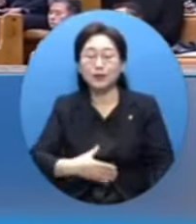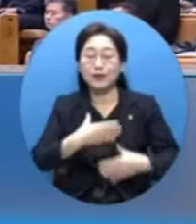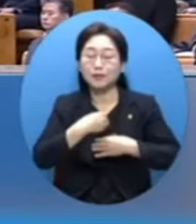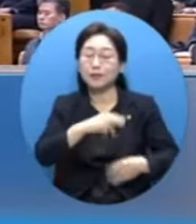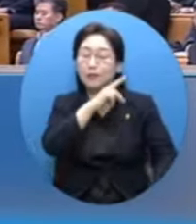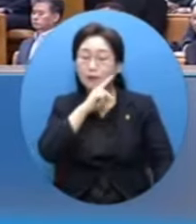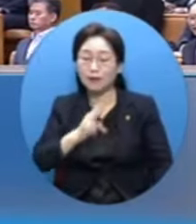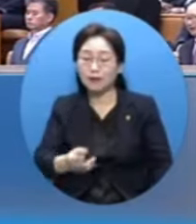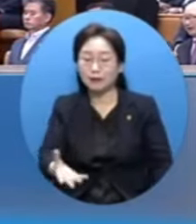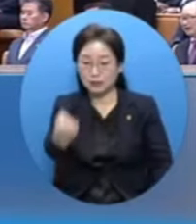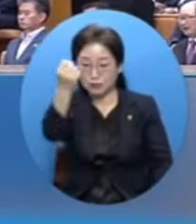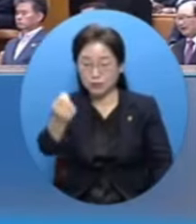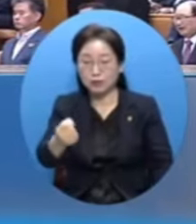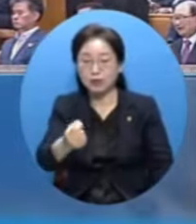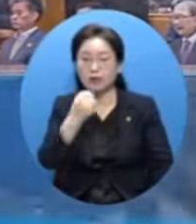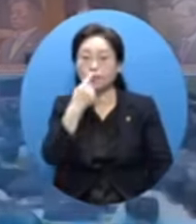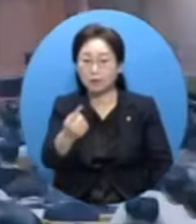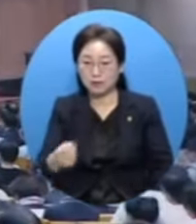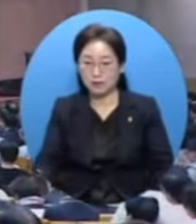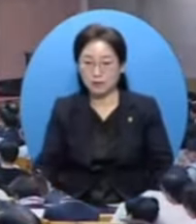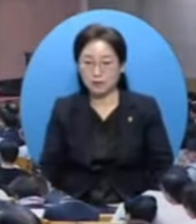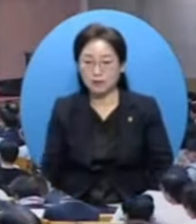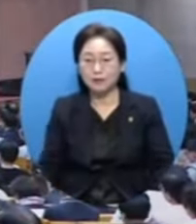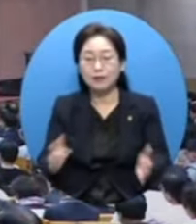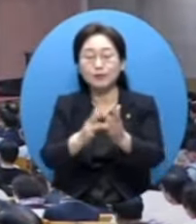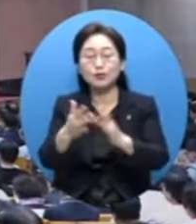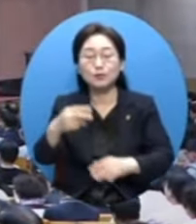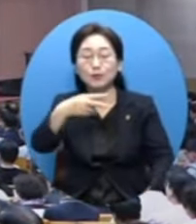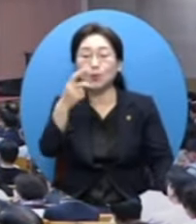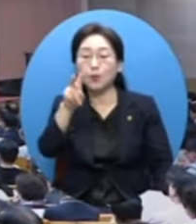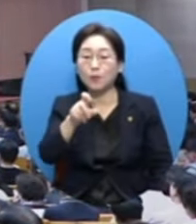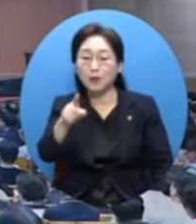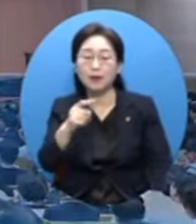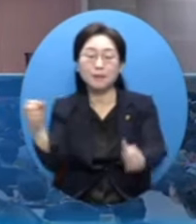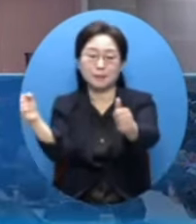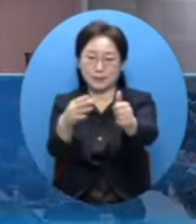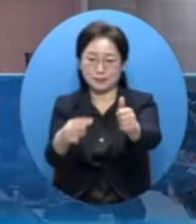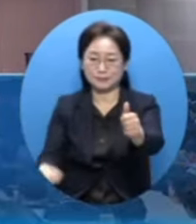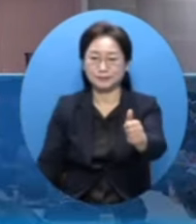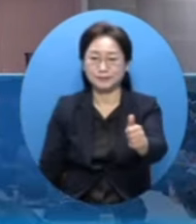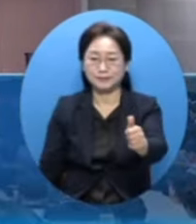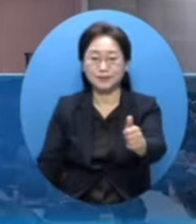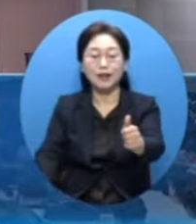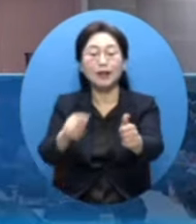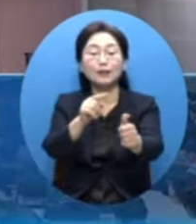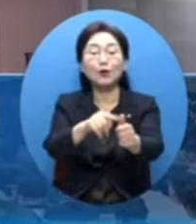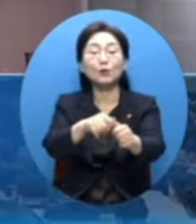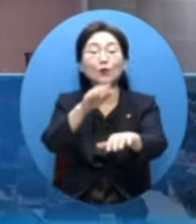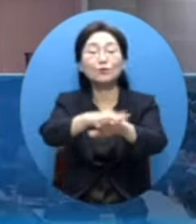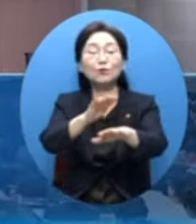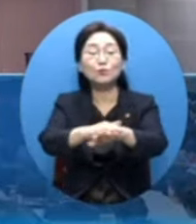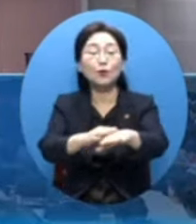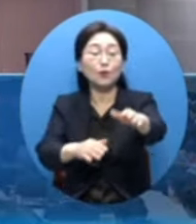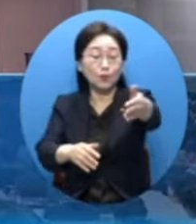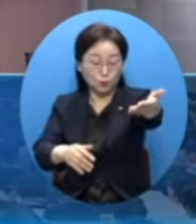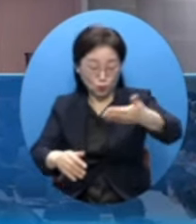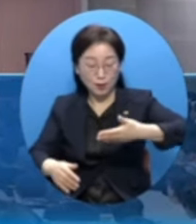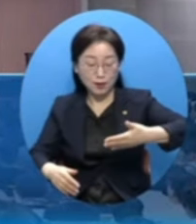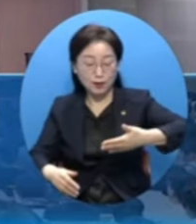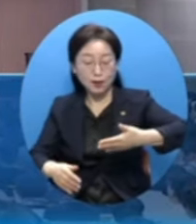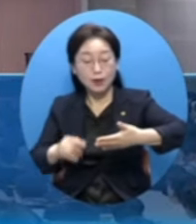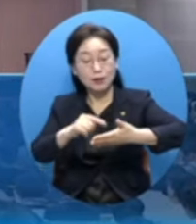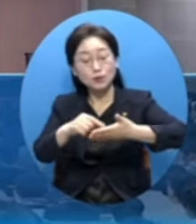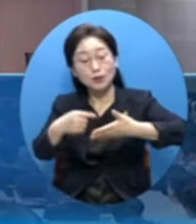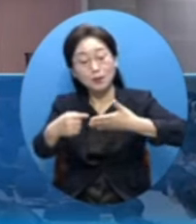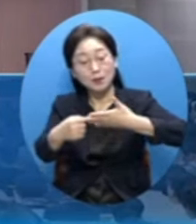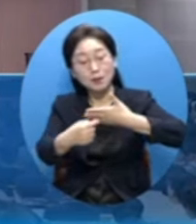하시고, 그리고 예수님이 도마에게 말씀하십니다. 20절에 도마에게 이르시되 내 손가락을 이리 내밀어 내 손을 보고